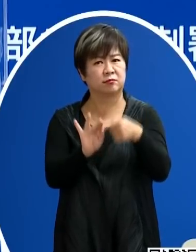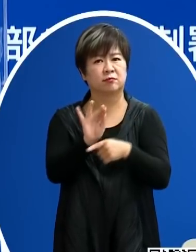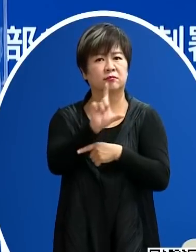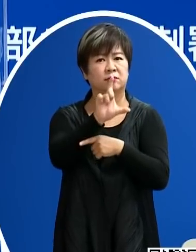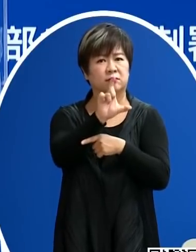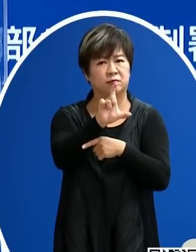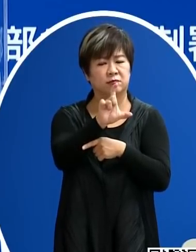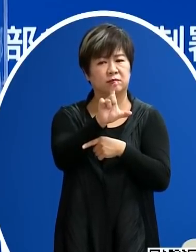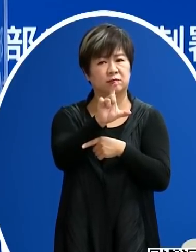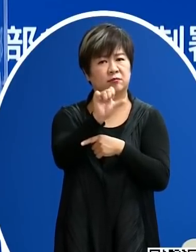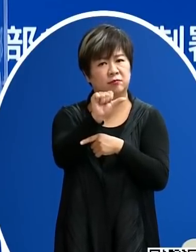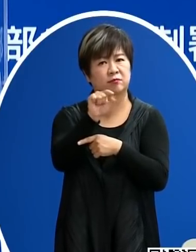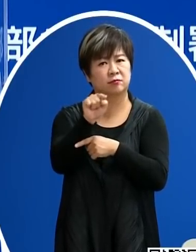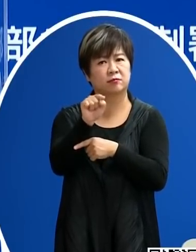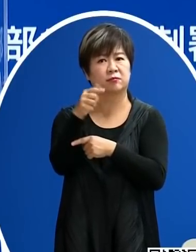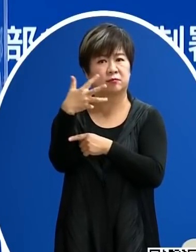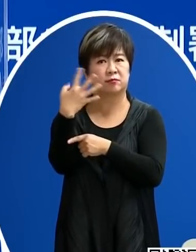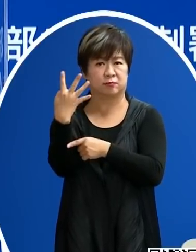是